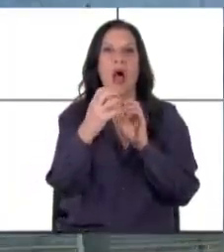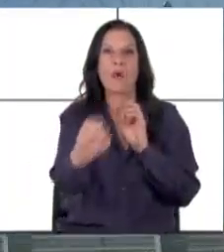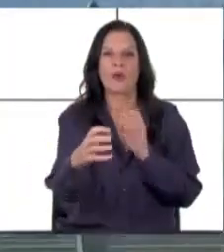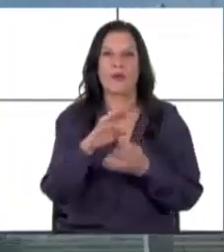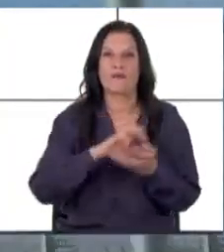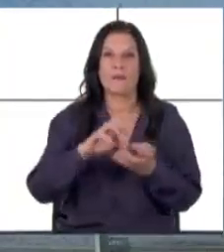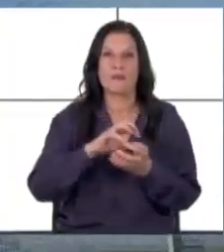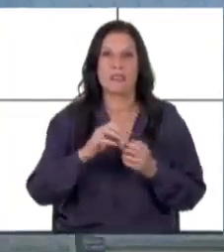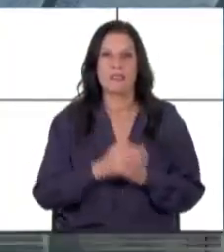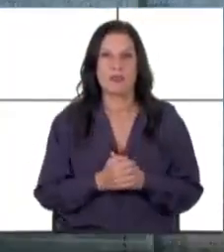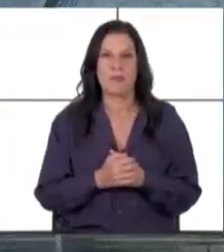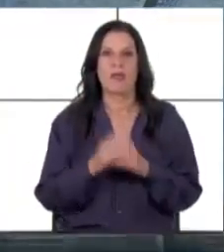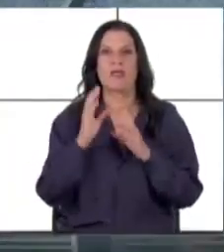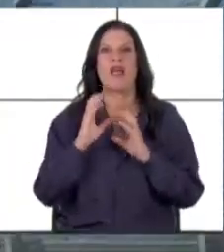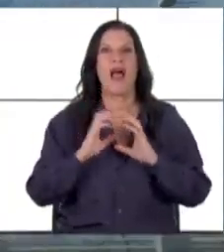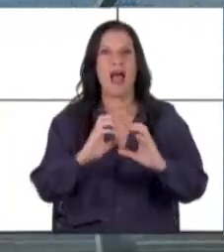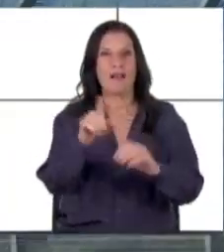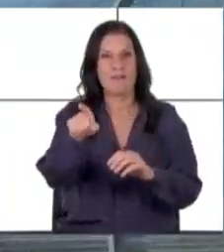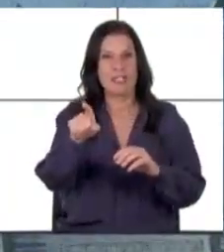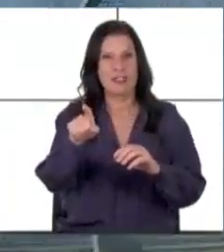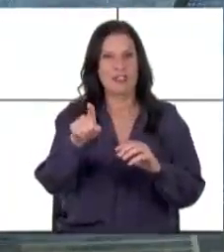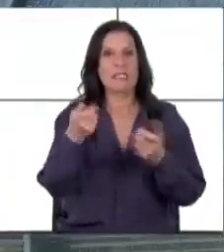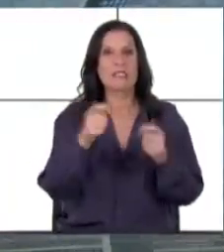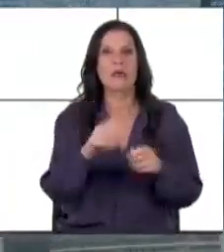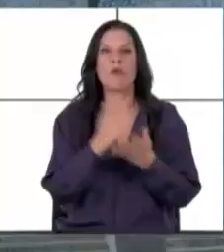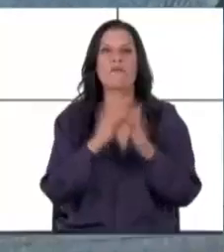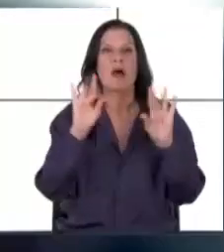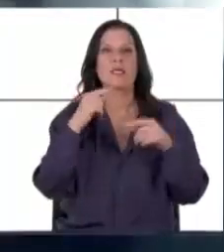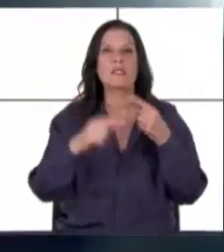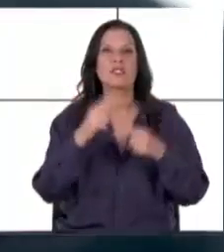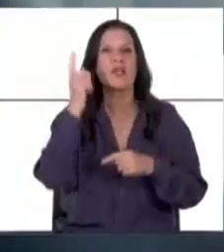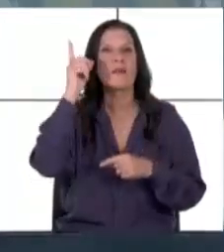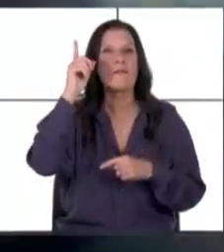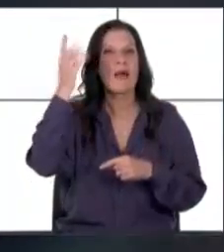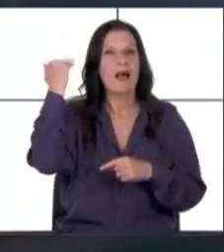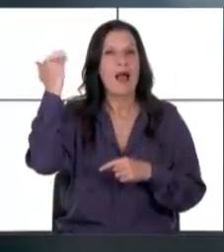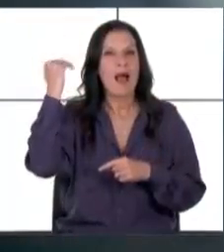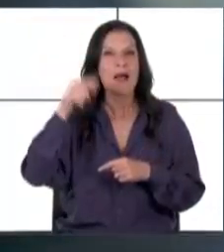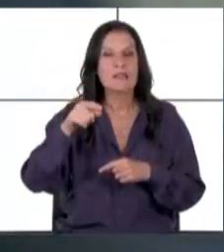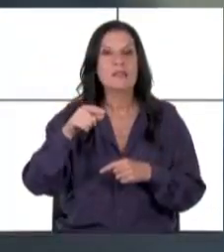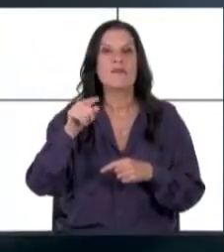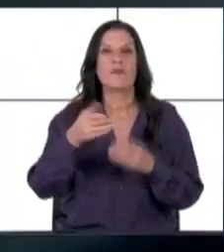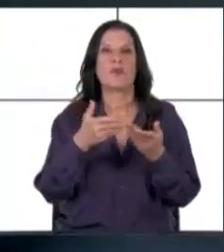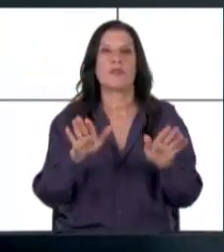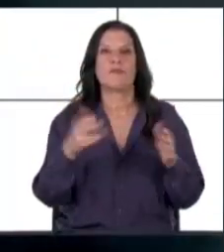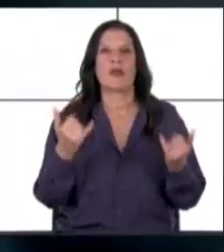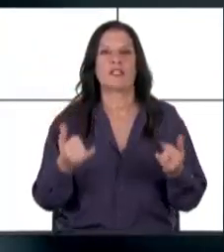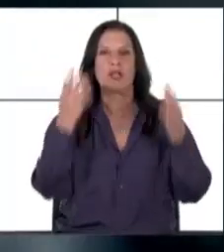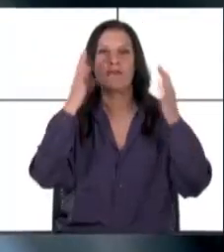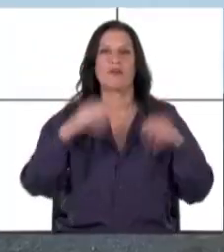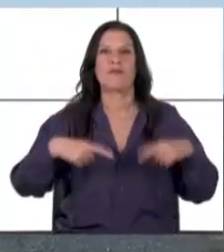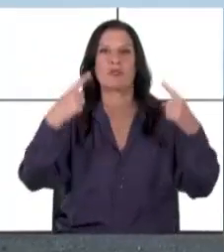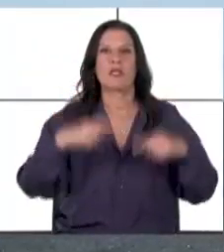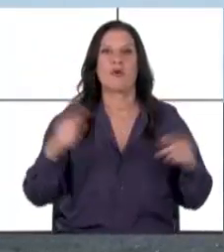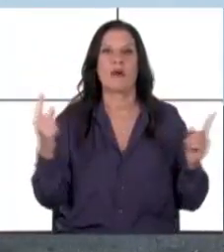לאורך הגבול עם מצרים סגור כבר 10 שנים מאז מתקפת הטרור מסיני. הוא נפתח במיוחד לכבוד היום הקצר בשנה, ואנחנו